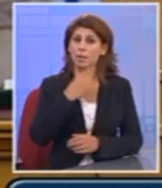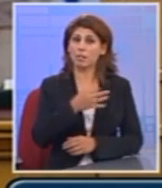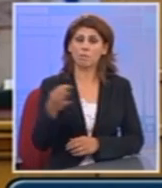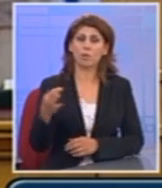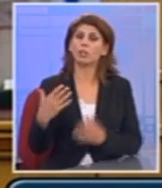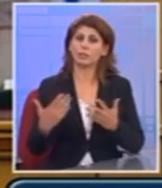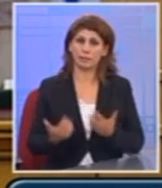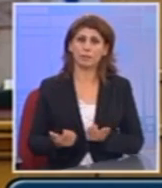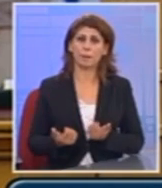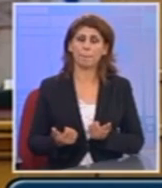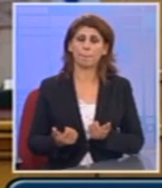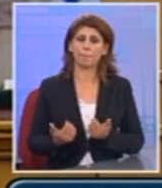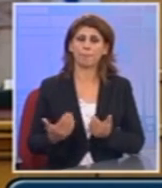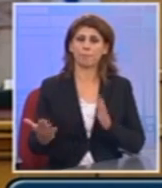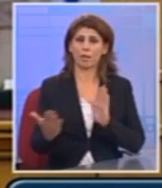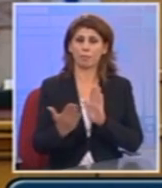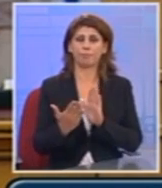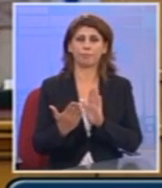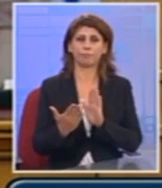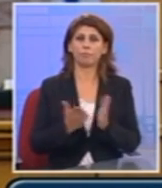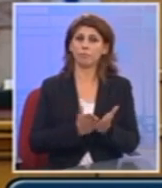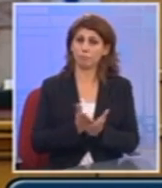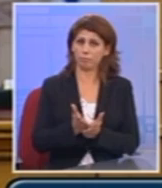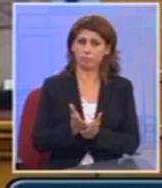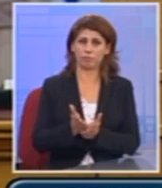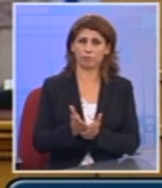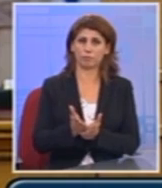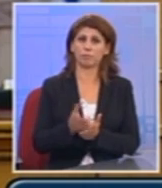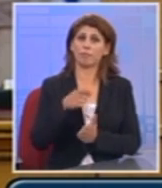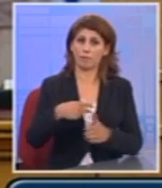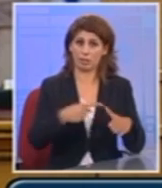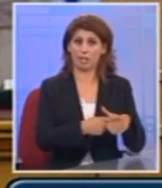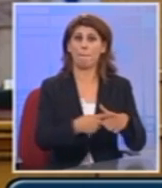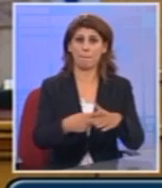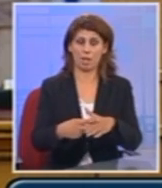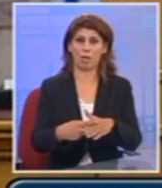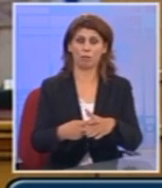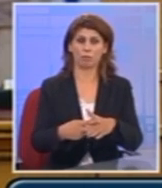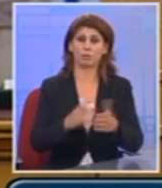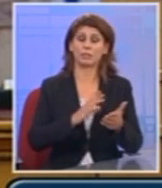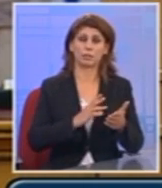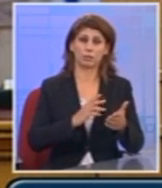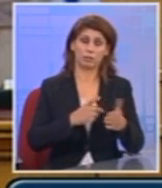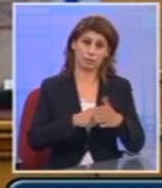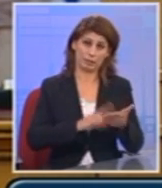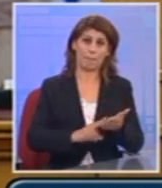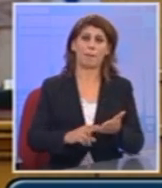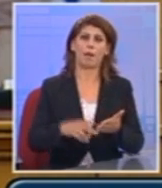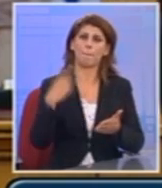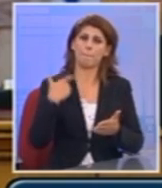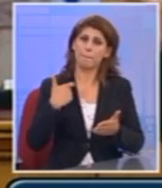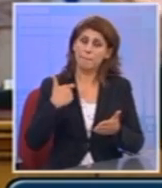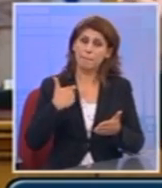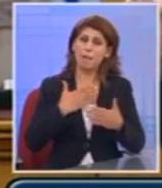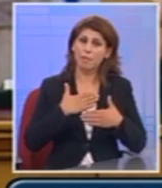βρίσκονται ενώπιον της δικαιοσύνης τέτοιου είδους ταμεία με την δική